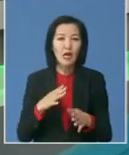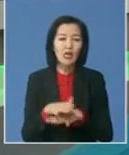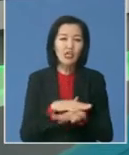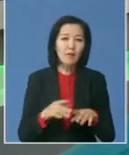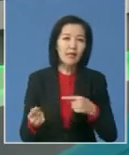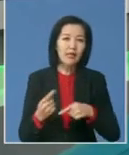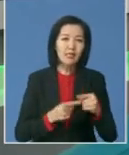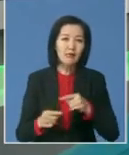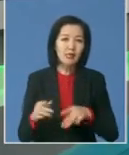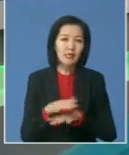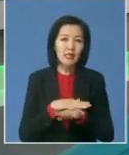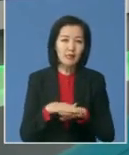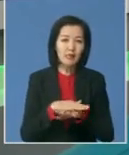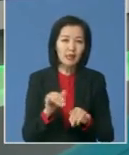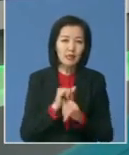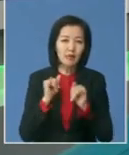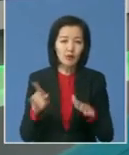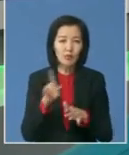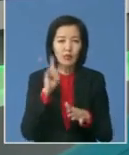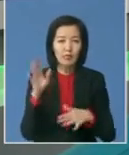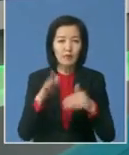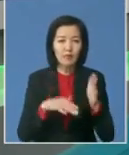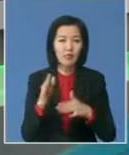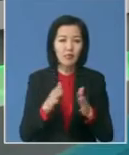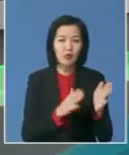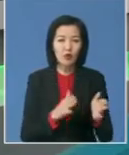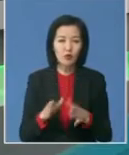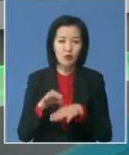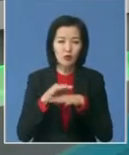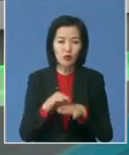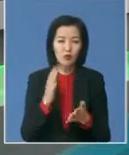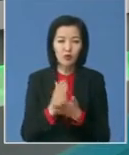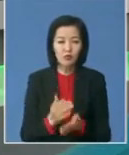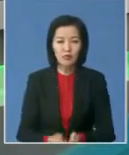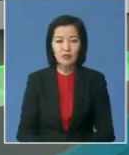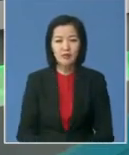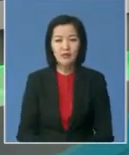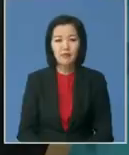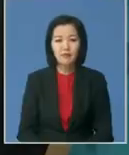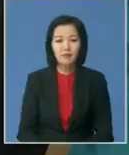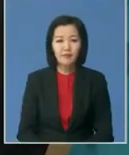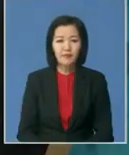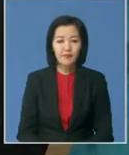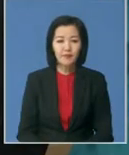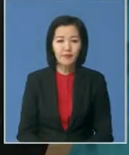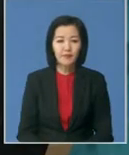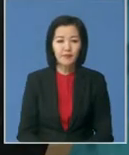жаппай кәсіпкерлік пен еңбек нарығын дамыту және жастар практикасы да жүйелі жүргізіліп жатыр.